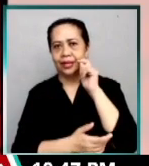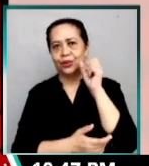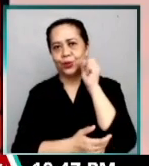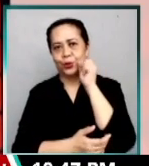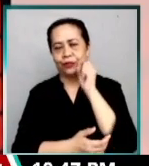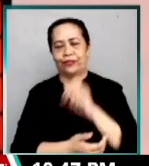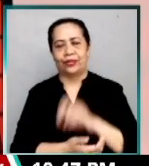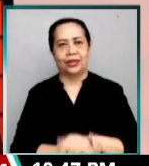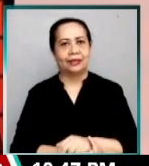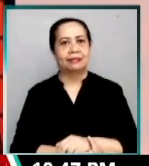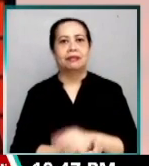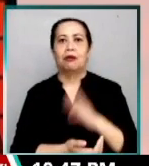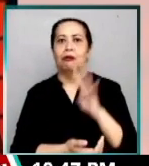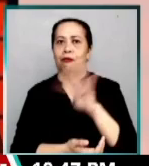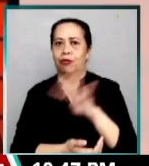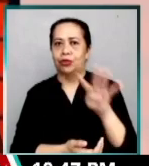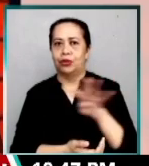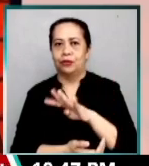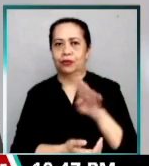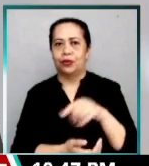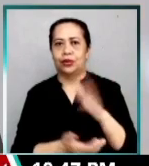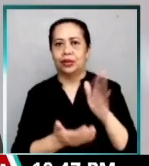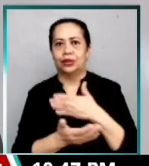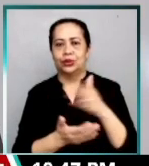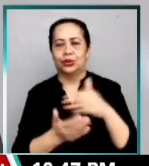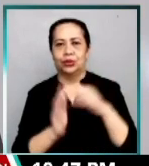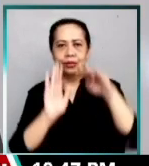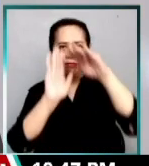ng 44 ang song setlist niya